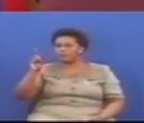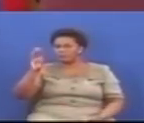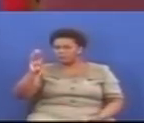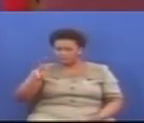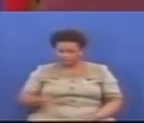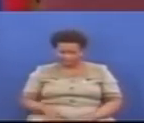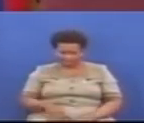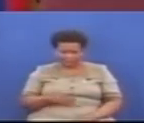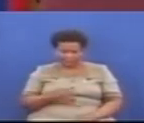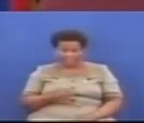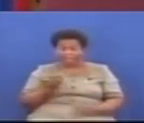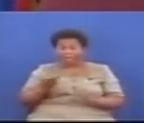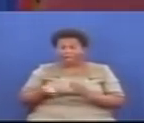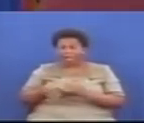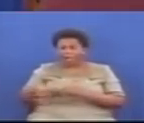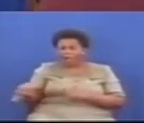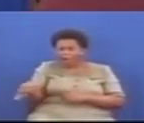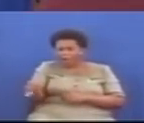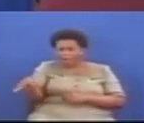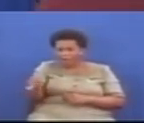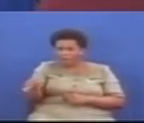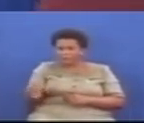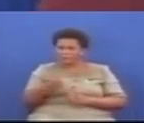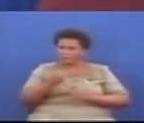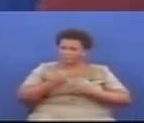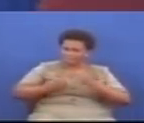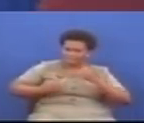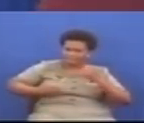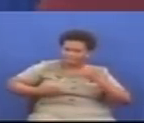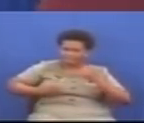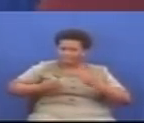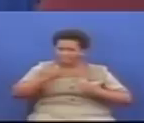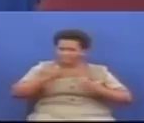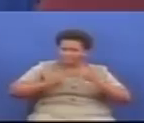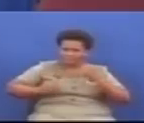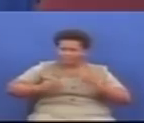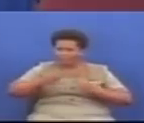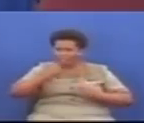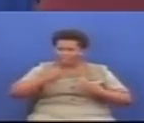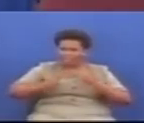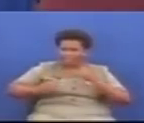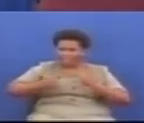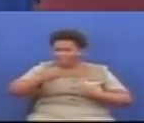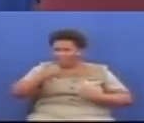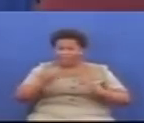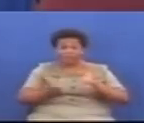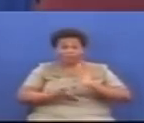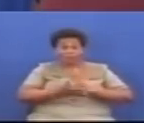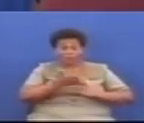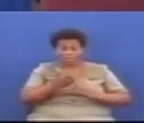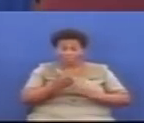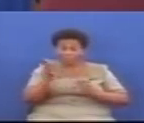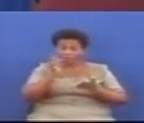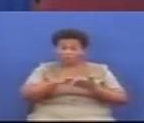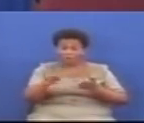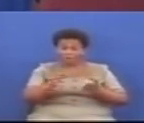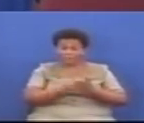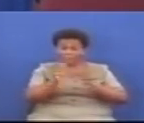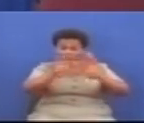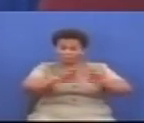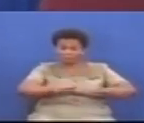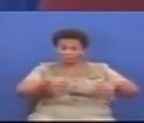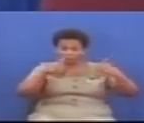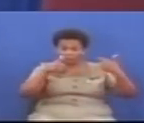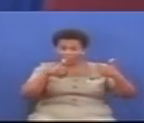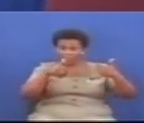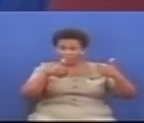jogging kuanzia saa 12 asubuhi. Hizi ni za mwendo wa pole, zinaanzia kwenye lango kuu la bunge kuelekea Morogoro